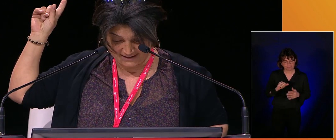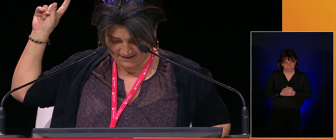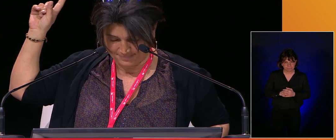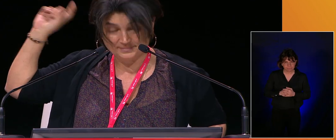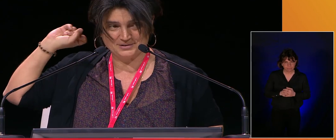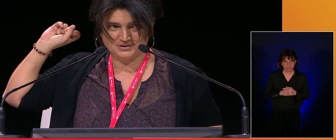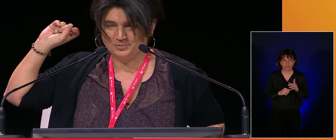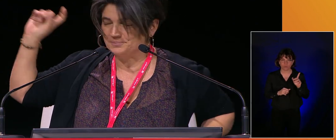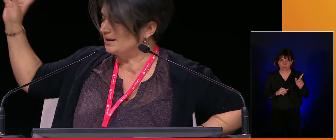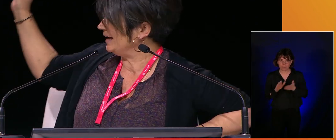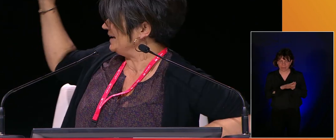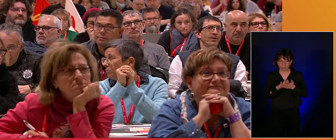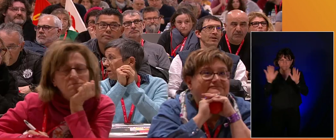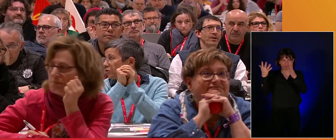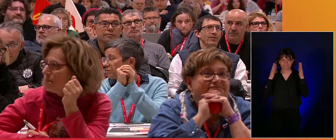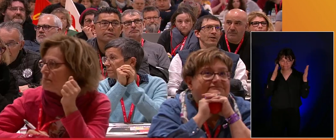avoir